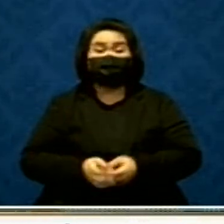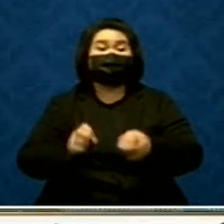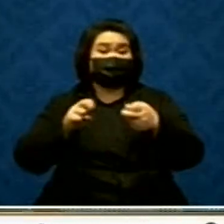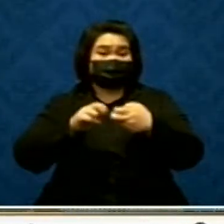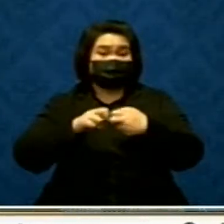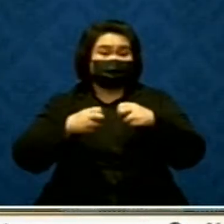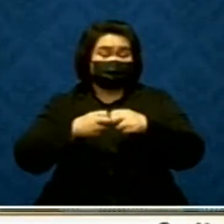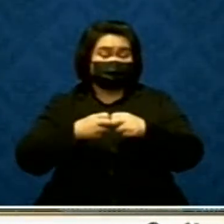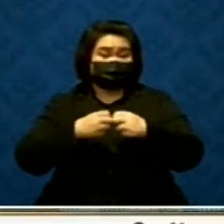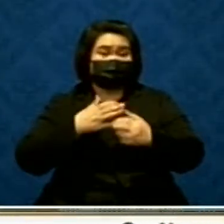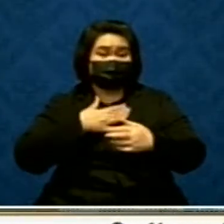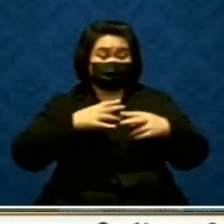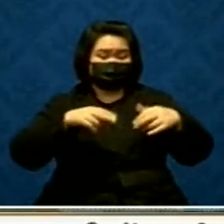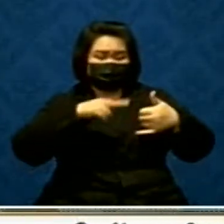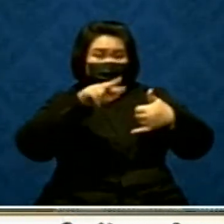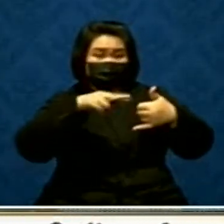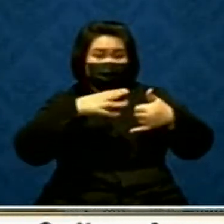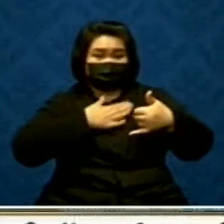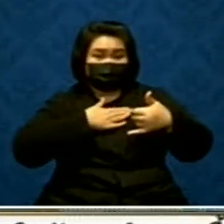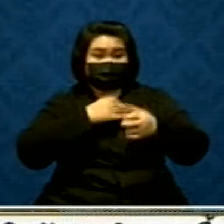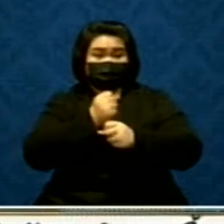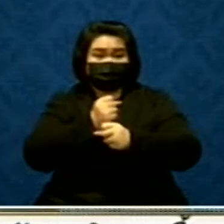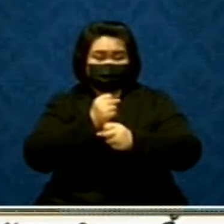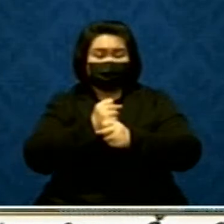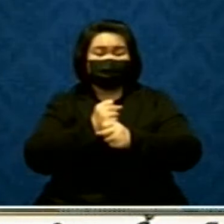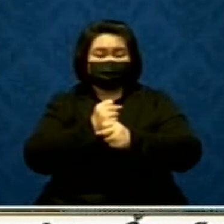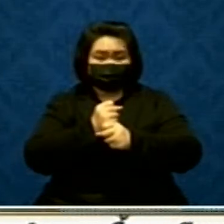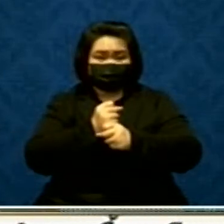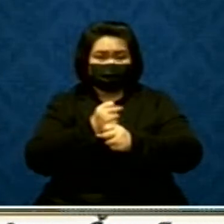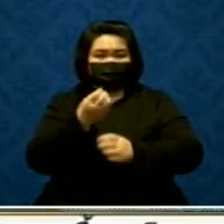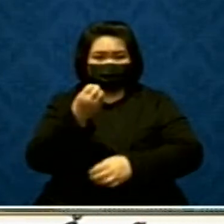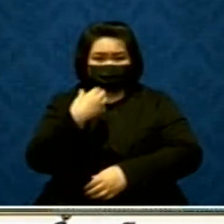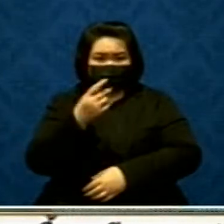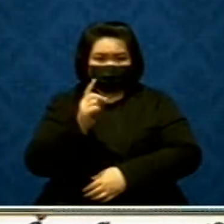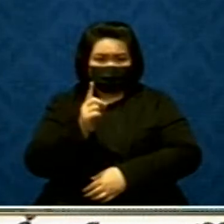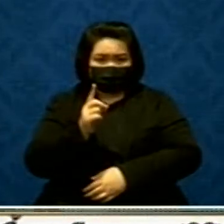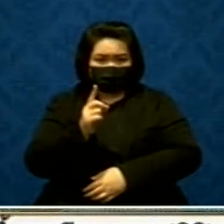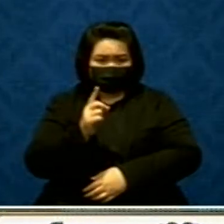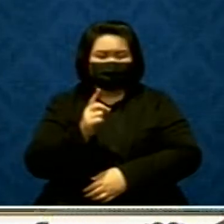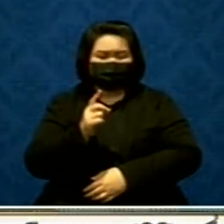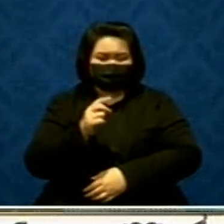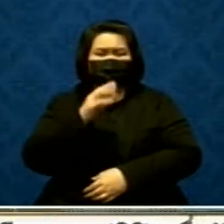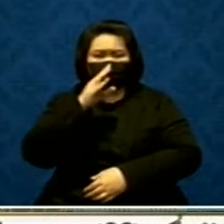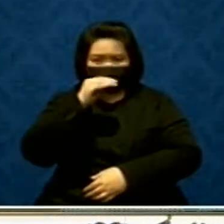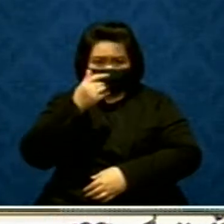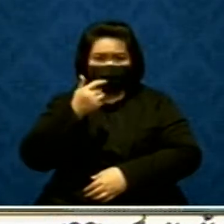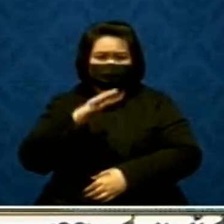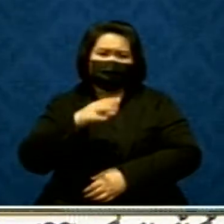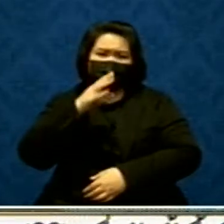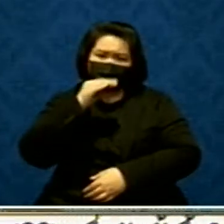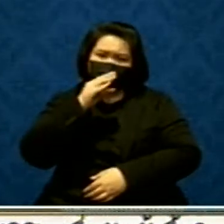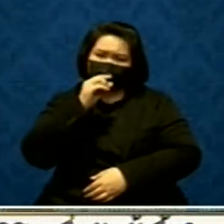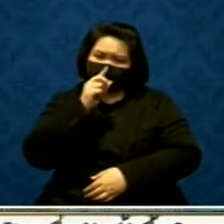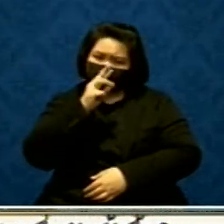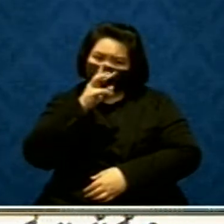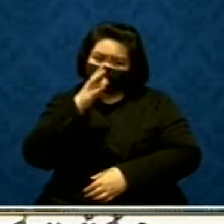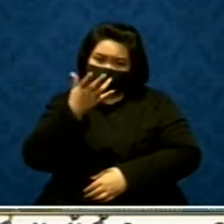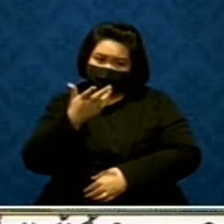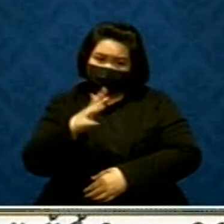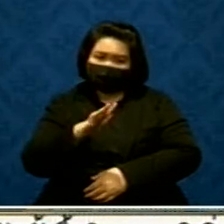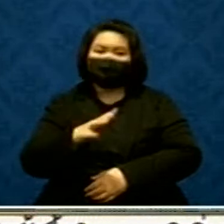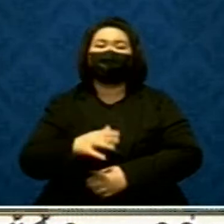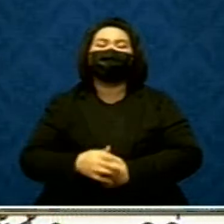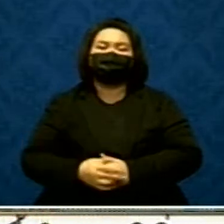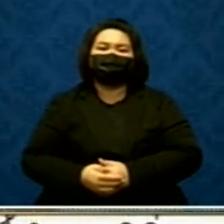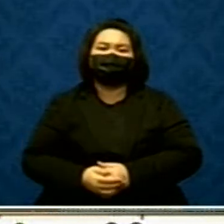ะครับก็ต้องเรียนว่าเป็นประเด็นที่ได้เคยหยิบยกขึ้นมาอภิปรายหลายครั้งแล้วนะครับ